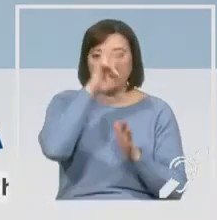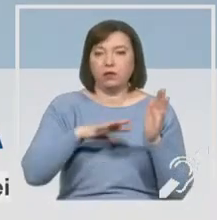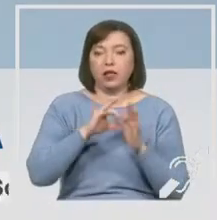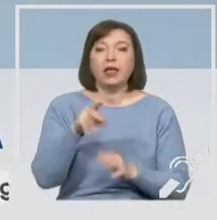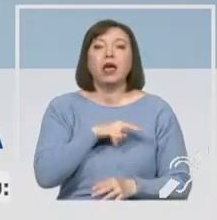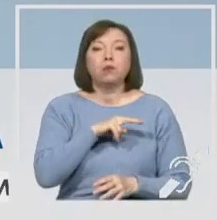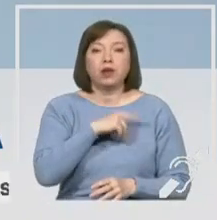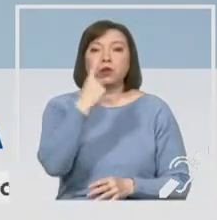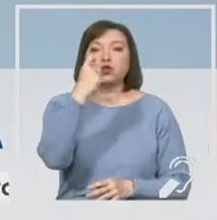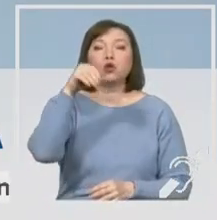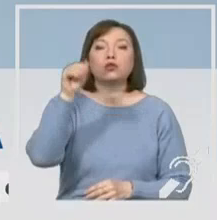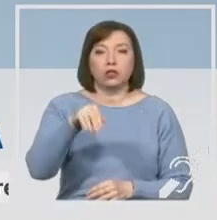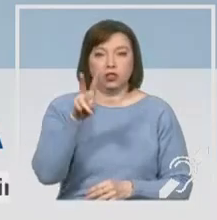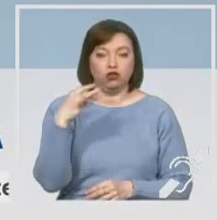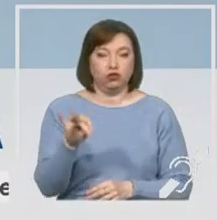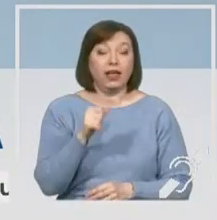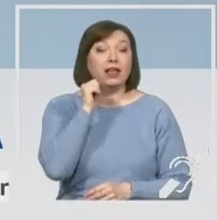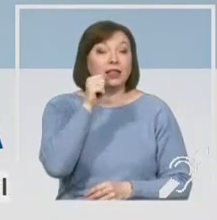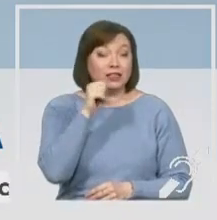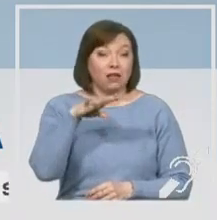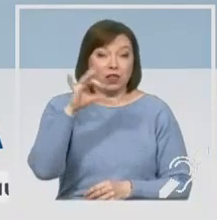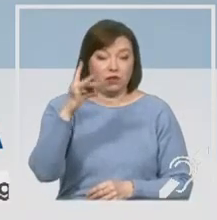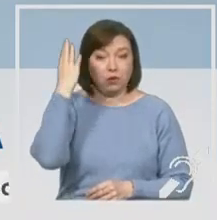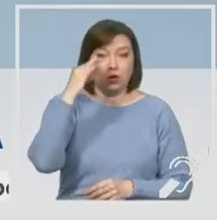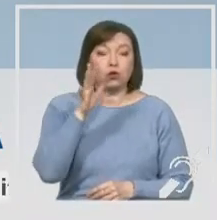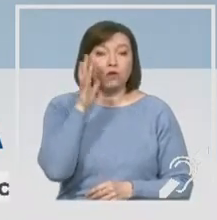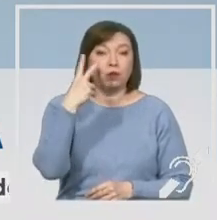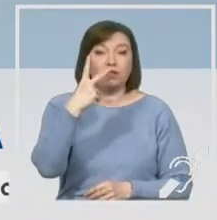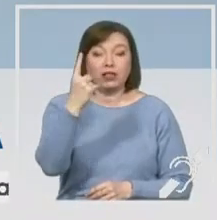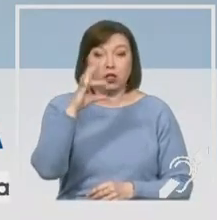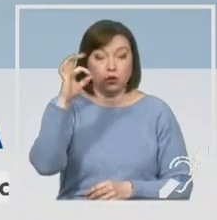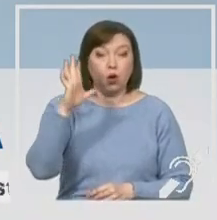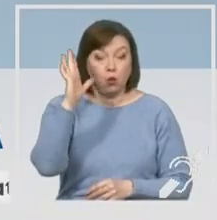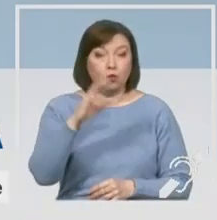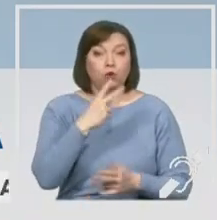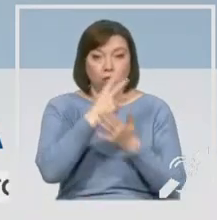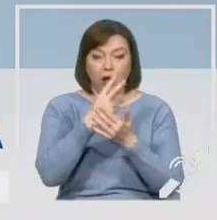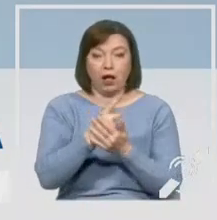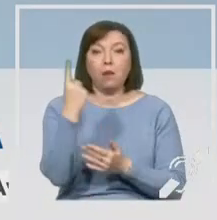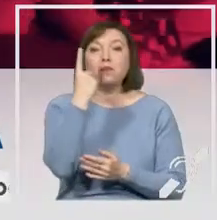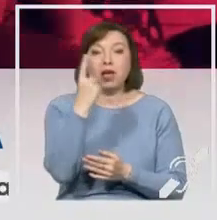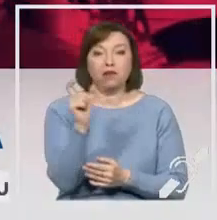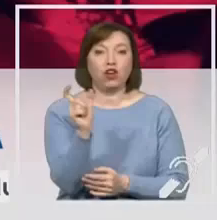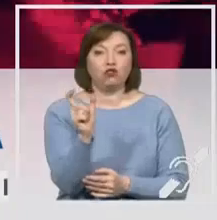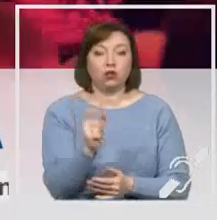premiu de 100.000 de lei. Mâine pe TVR Moldova la ora 21 urmăriți primul episod.